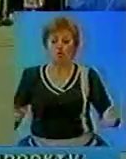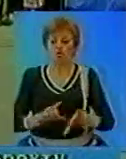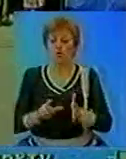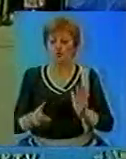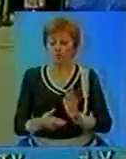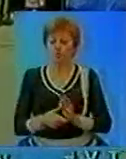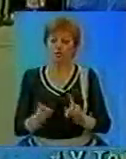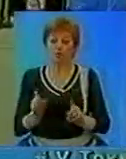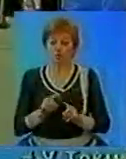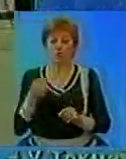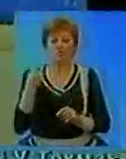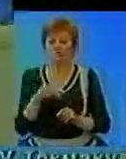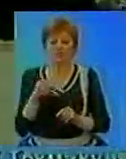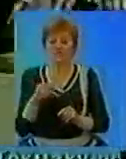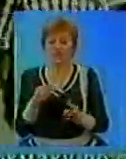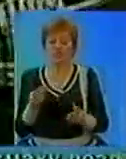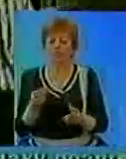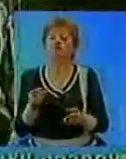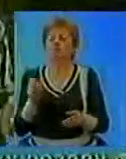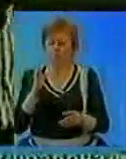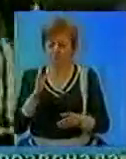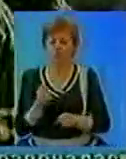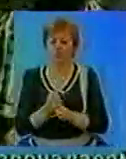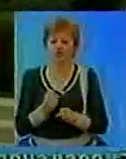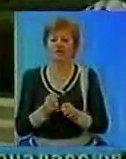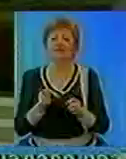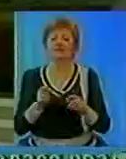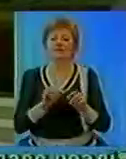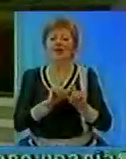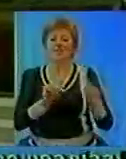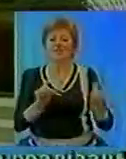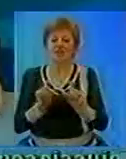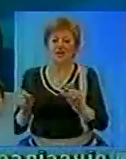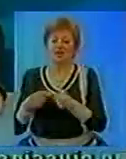того, одним закладом у Запоріжжі не обмежиться. Планують створення філій у кожному районі міста.